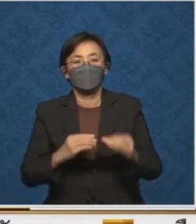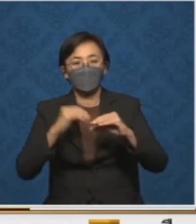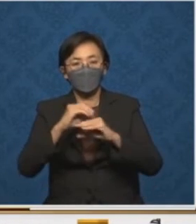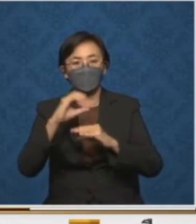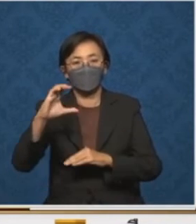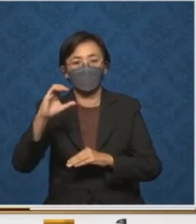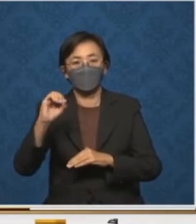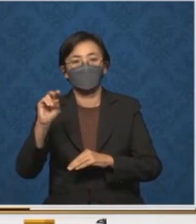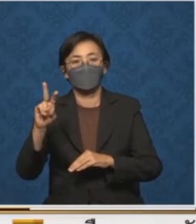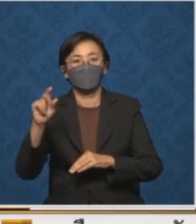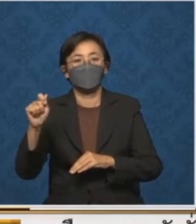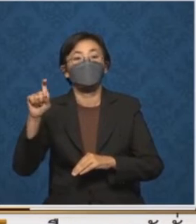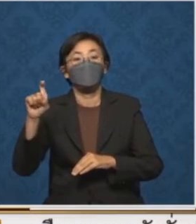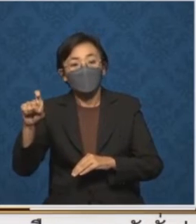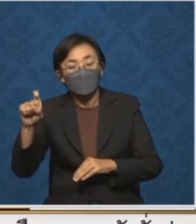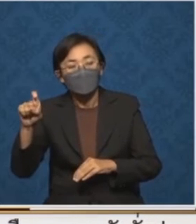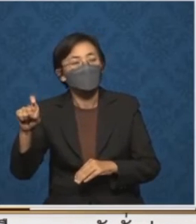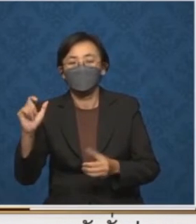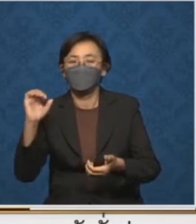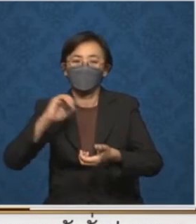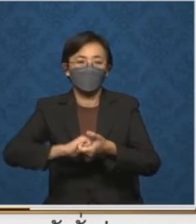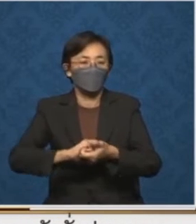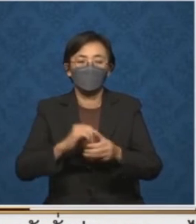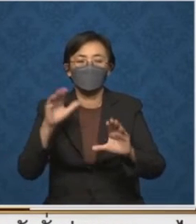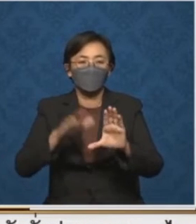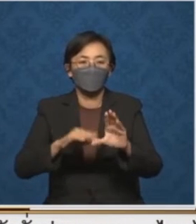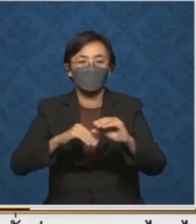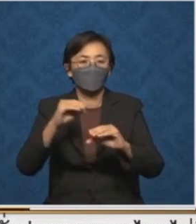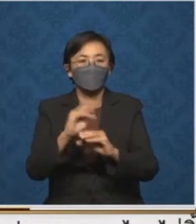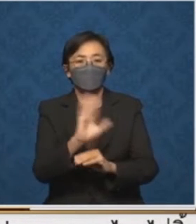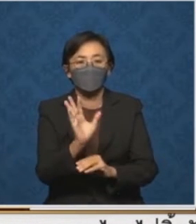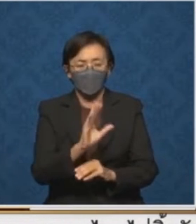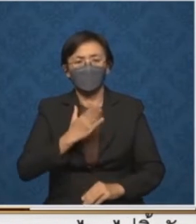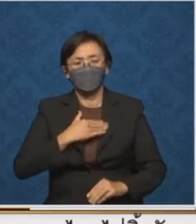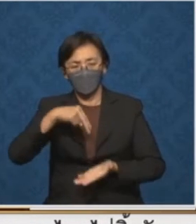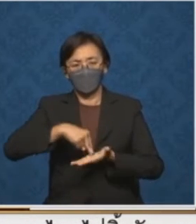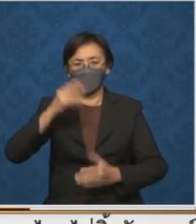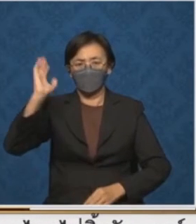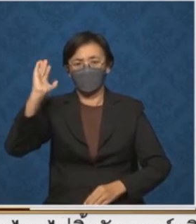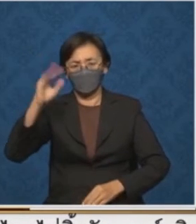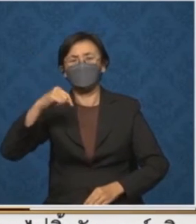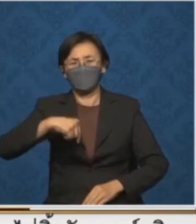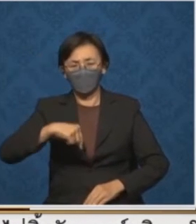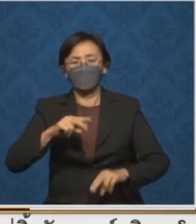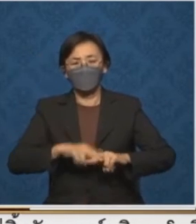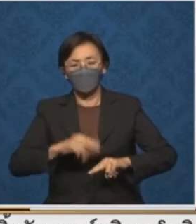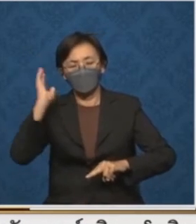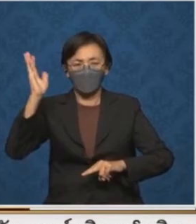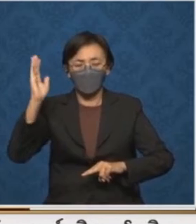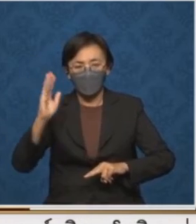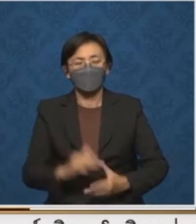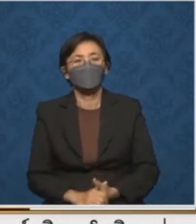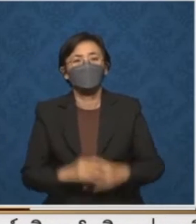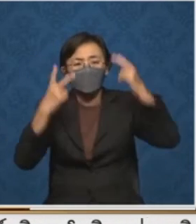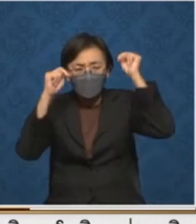โทษนะครับ ผู้นำ 172 ประเทศคงไม่ฉลาดมัครัที่ไปเข้า COVAX นะครับคงมผู้นำไททนั้น